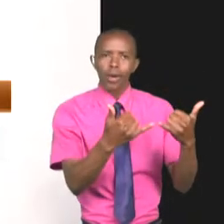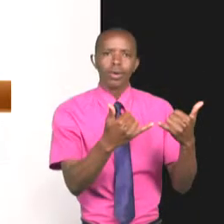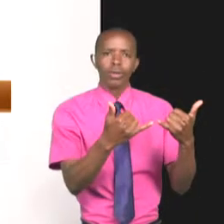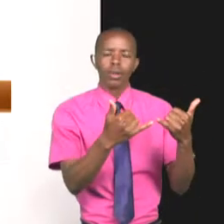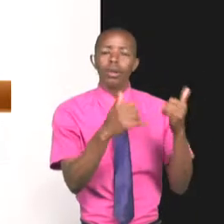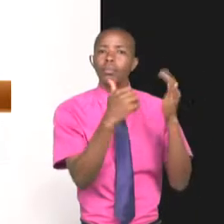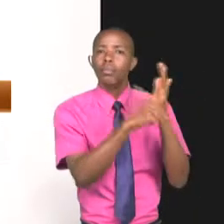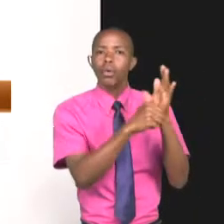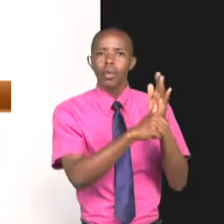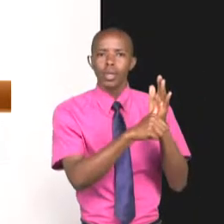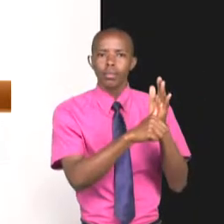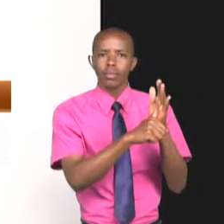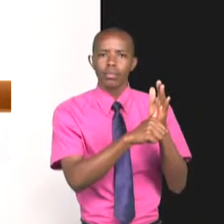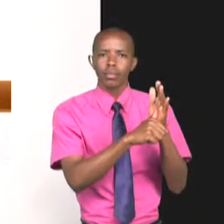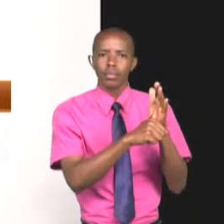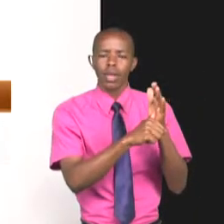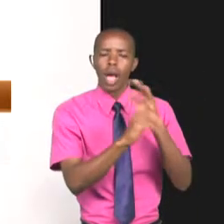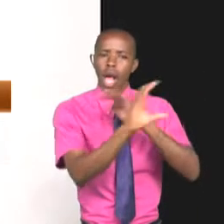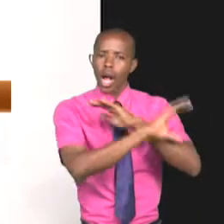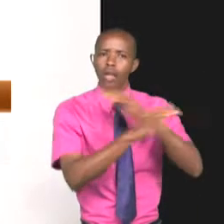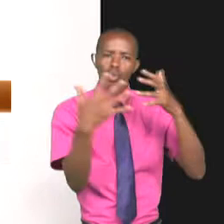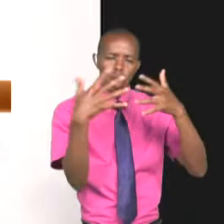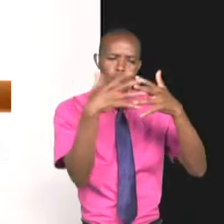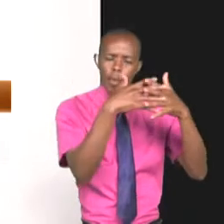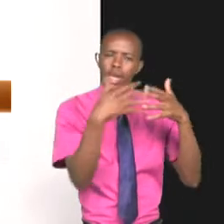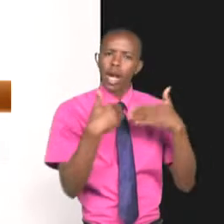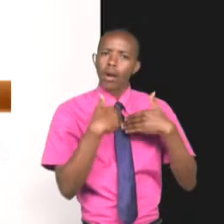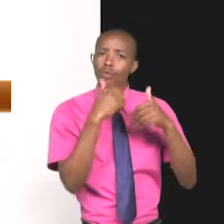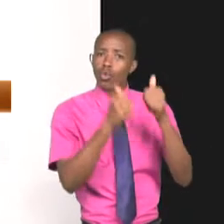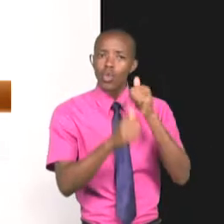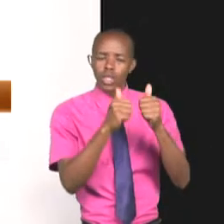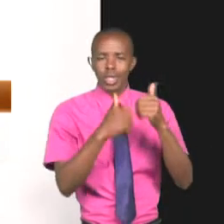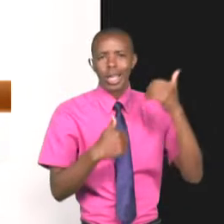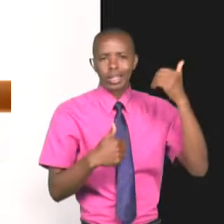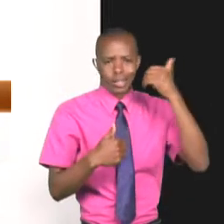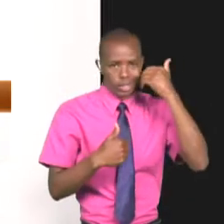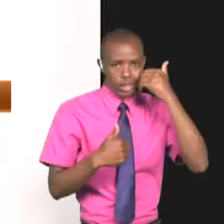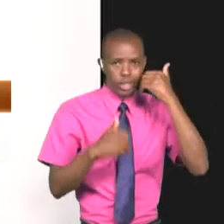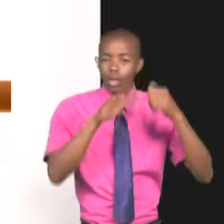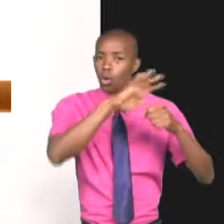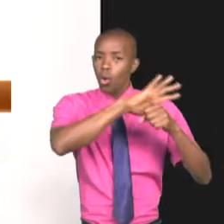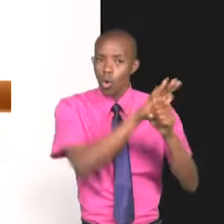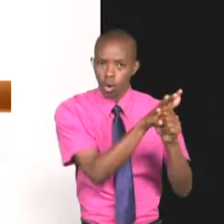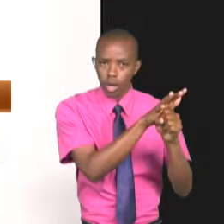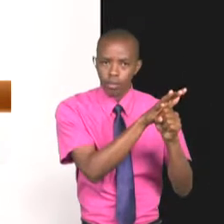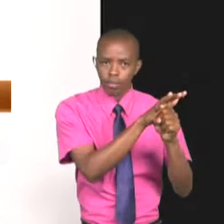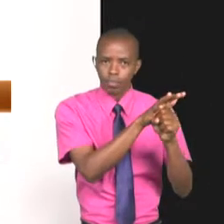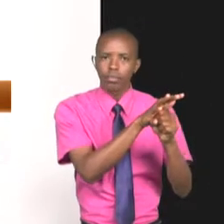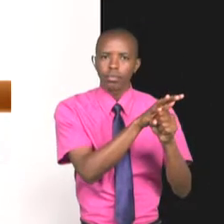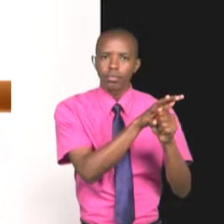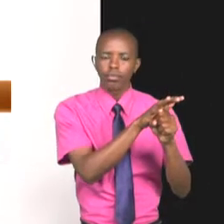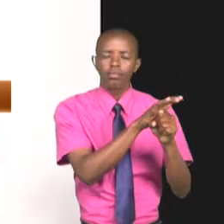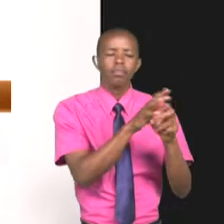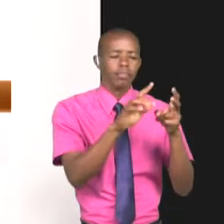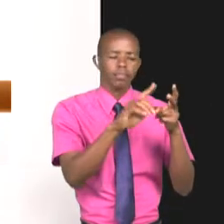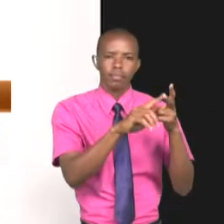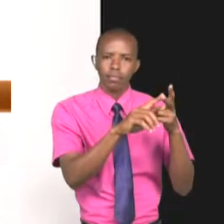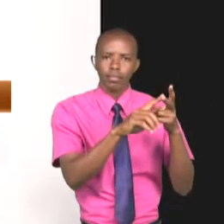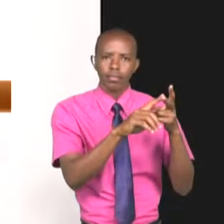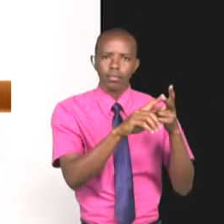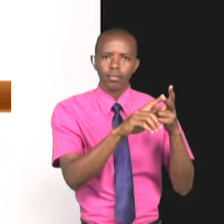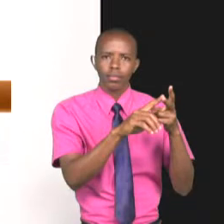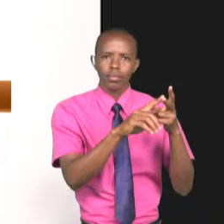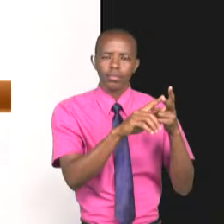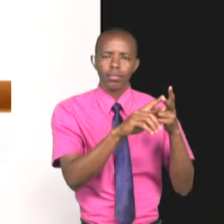tatizo ambalo taifa la Marekani linapitia ni tatizo la ugonjwa wa virusi vya corona, na pili tatizo la